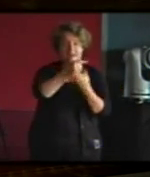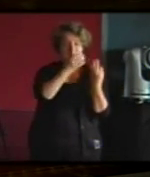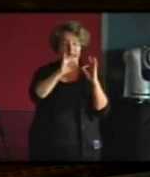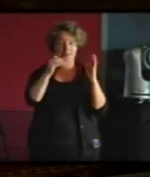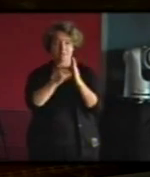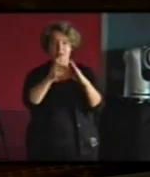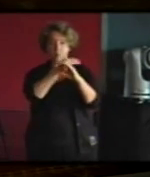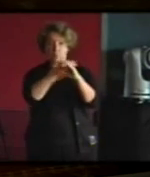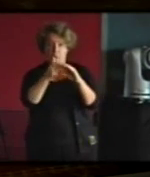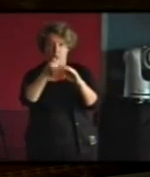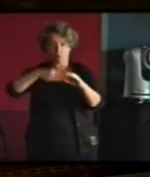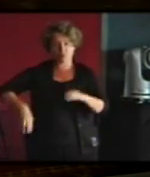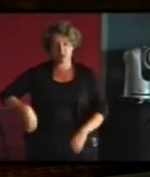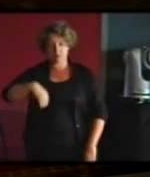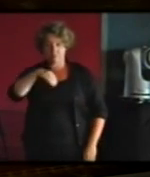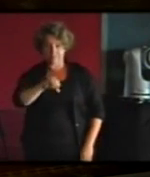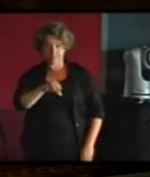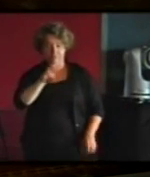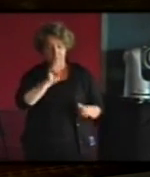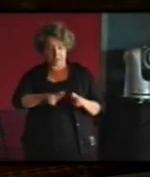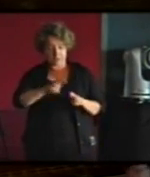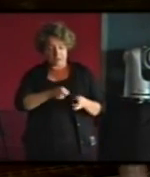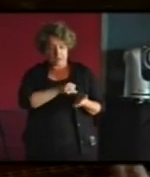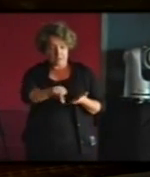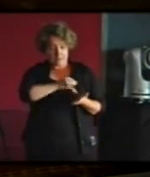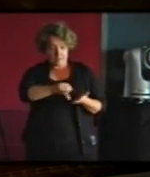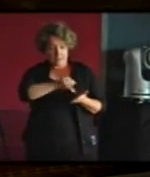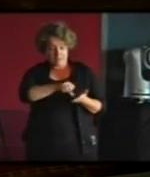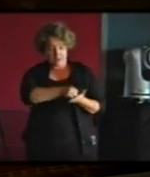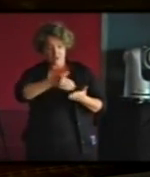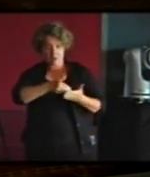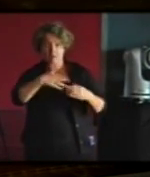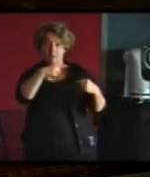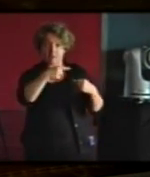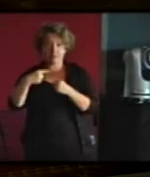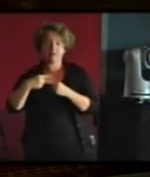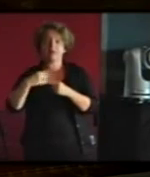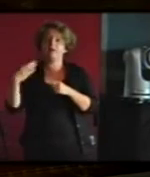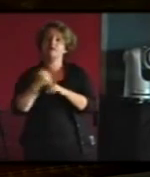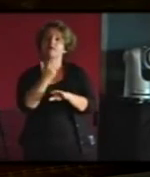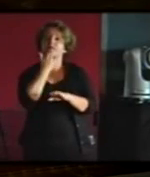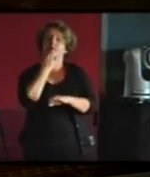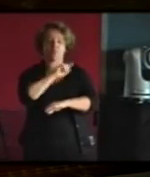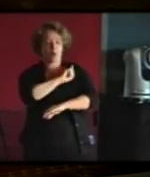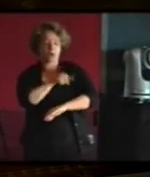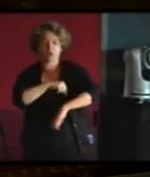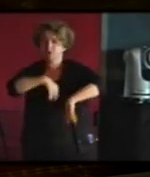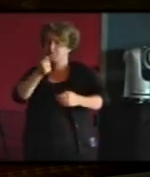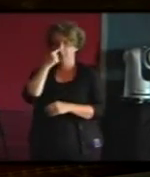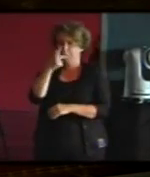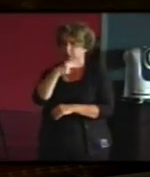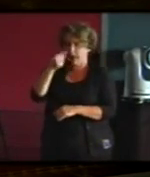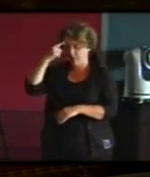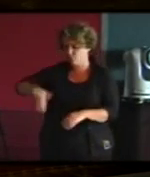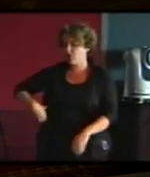dépenser 1 000 ou 1 500 euros du mètre pour le rendre performant énergétiquement, je peux le supporter.